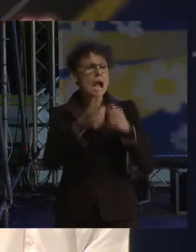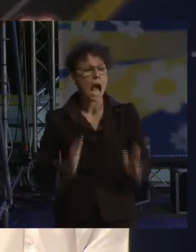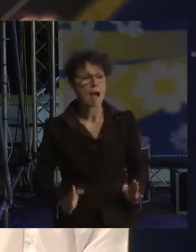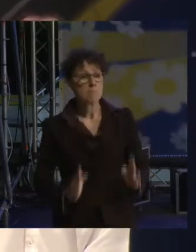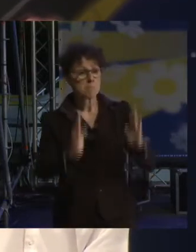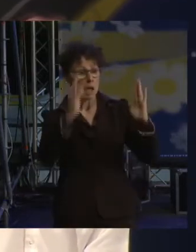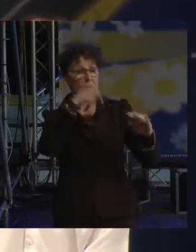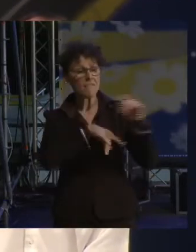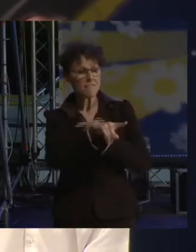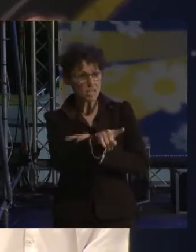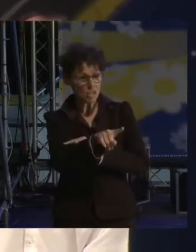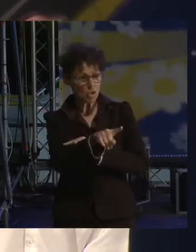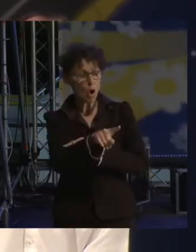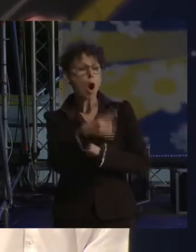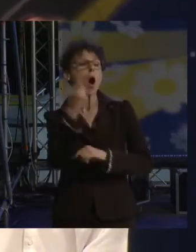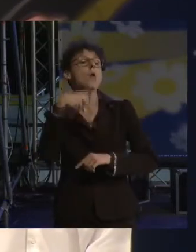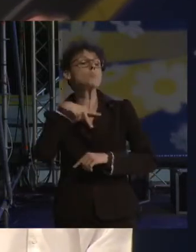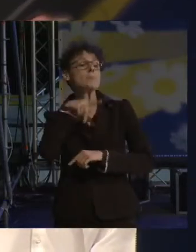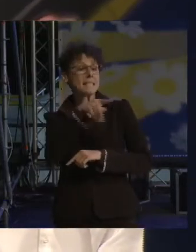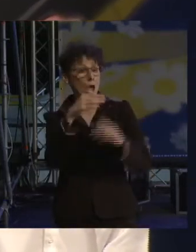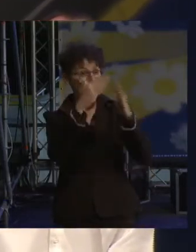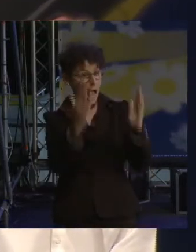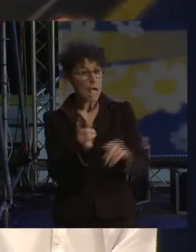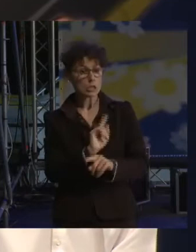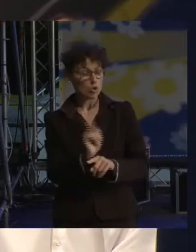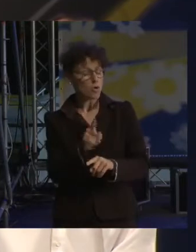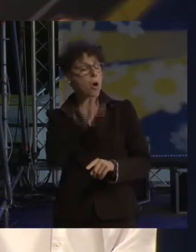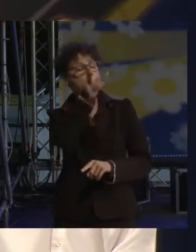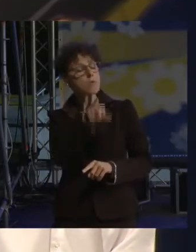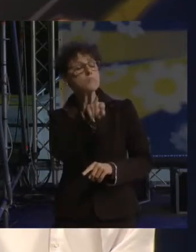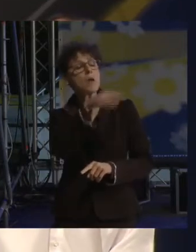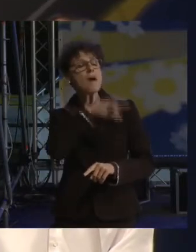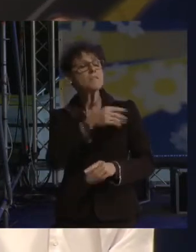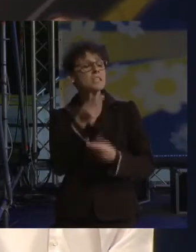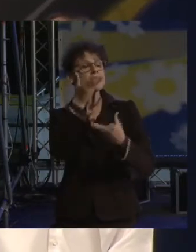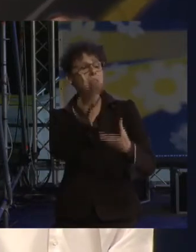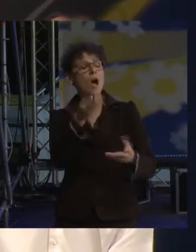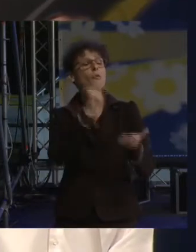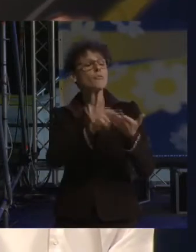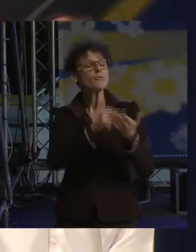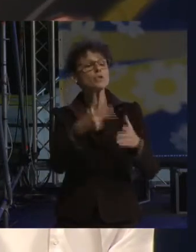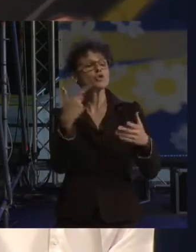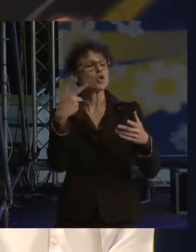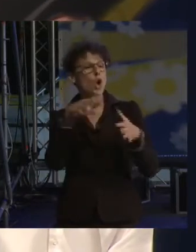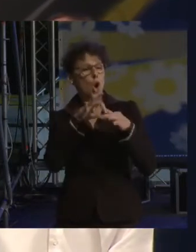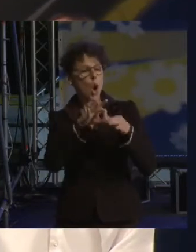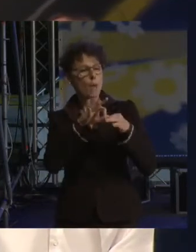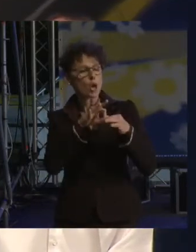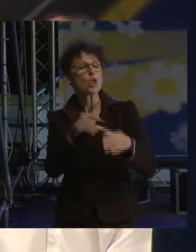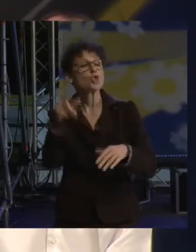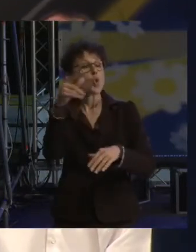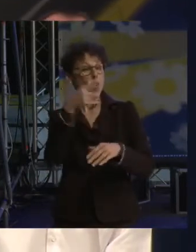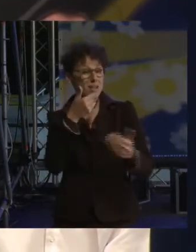che si è pagato non era neanche proprietario delle case questo qua affittava alla camera degli uffici per i collaboratori dei parlamentari e si era